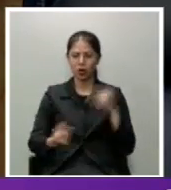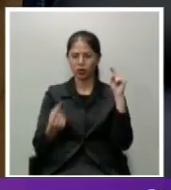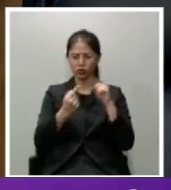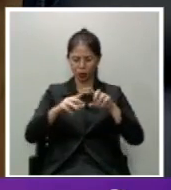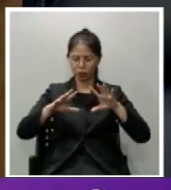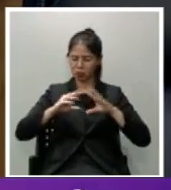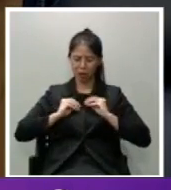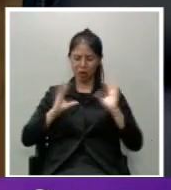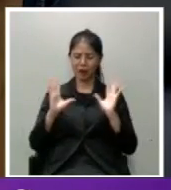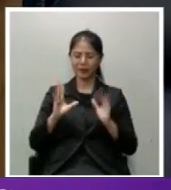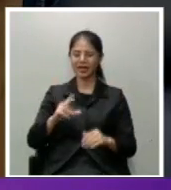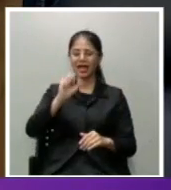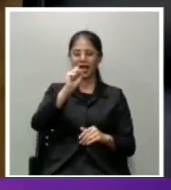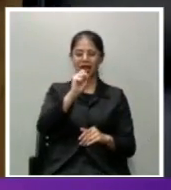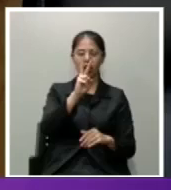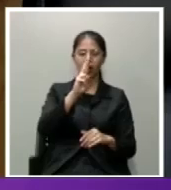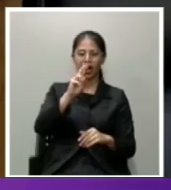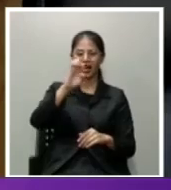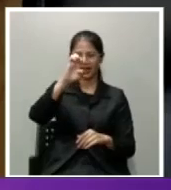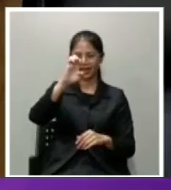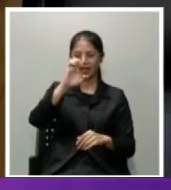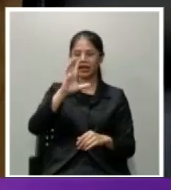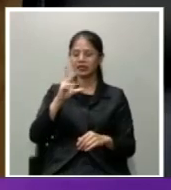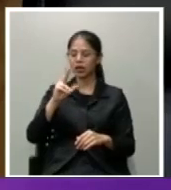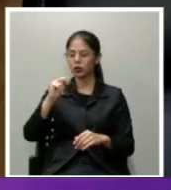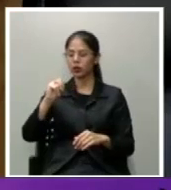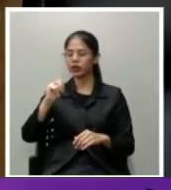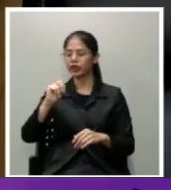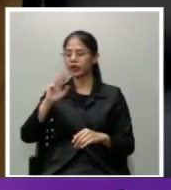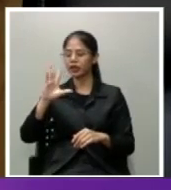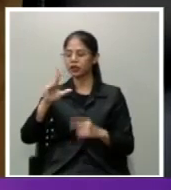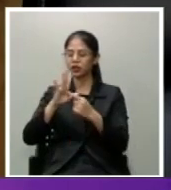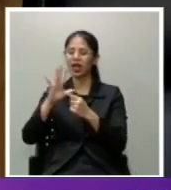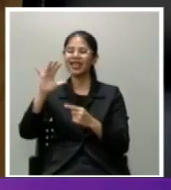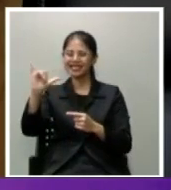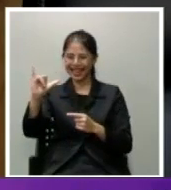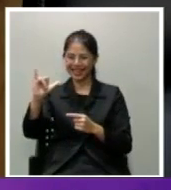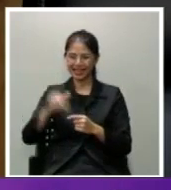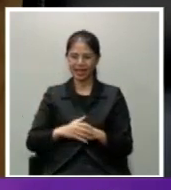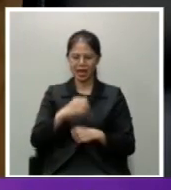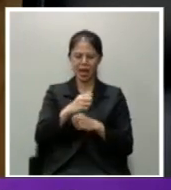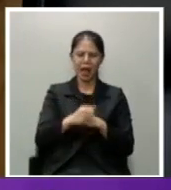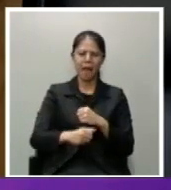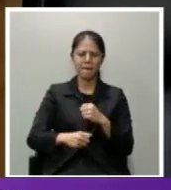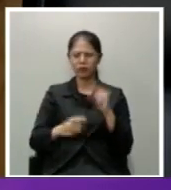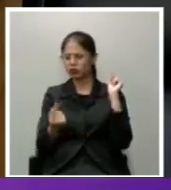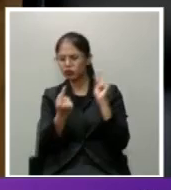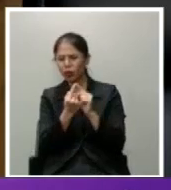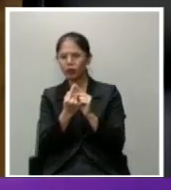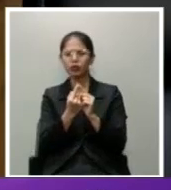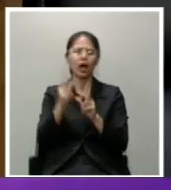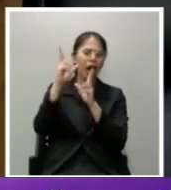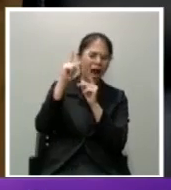ถนนชัยแต่สื่อเข้าไปตั้งสมญากระเซากันปีละหนคนกันเองไม่ถือสาหรอกครับเพราะก็ตั้